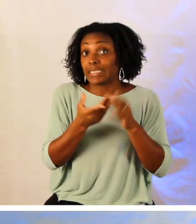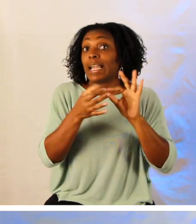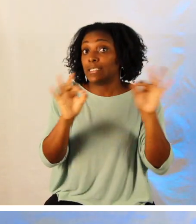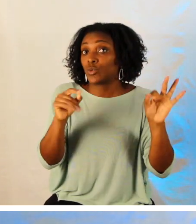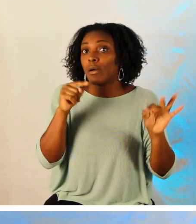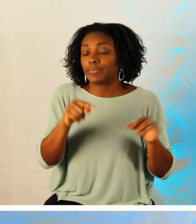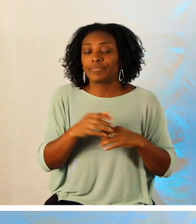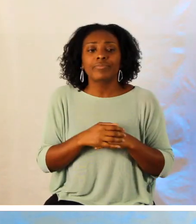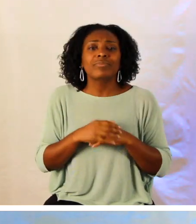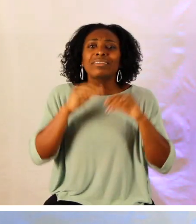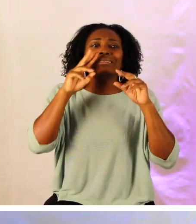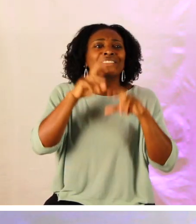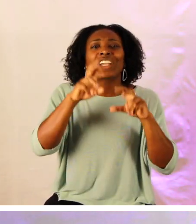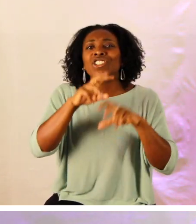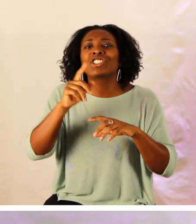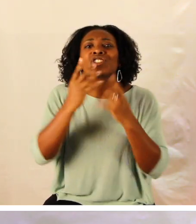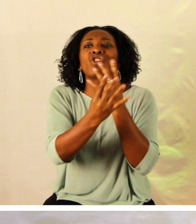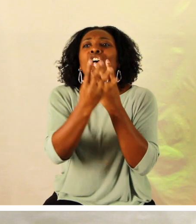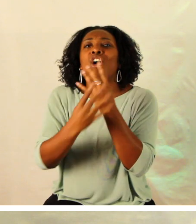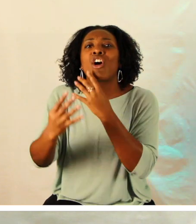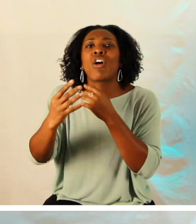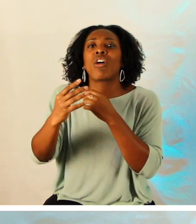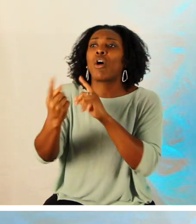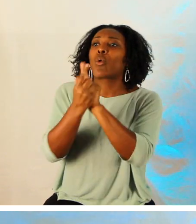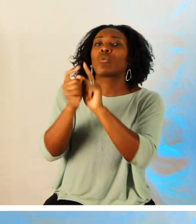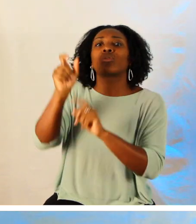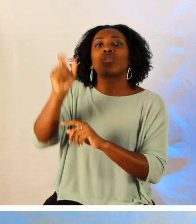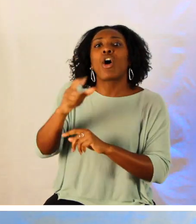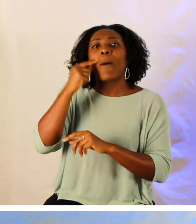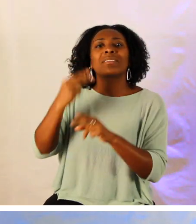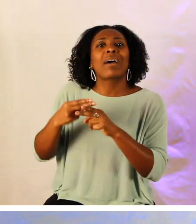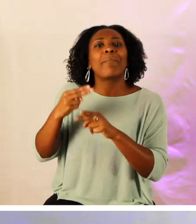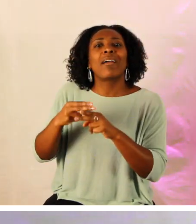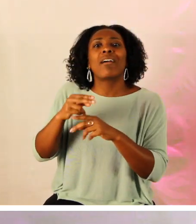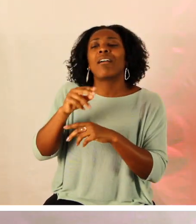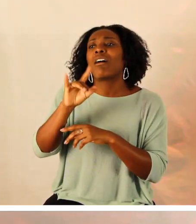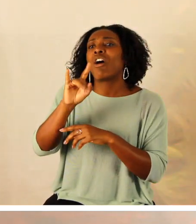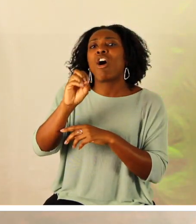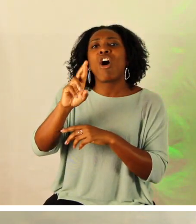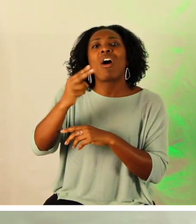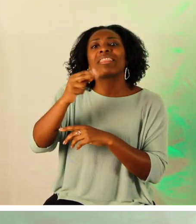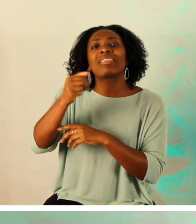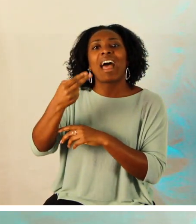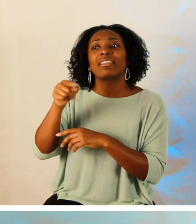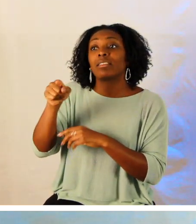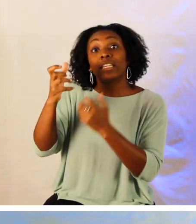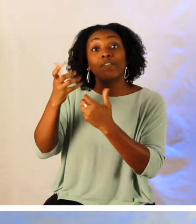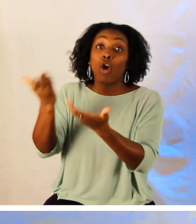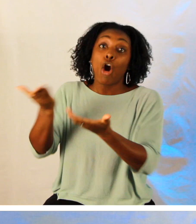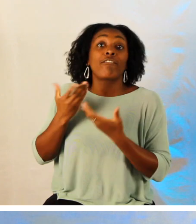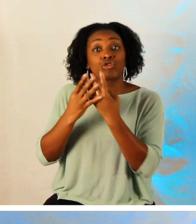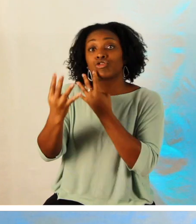il va chercher un champ, il va se trouver devant un homme qui s'appelle Ornan. Et puis, Ornan va vouloir lui donner son champ, en